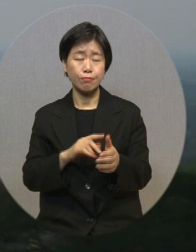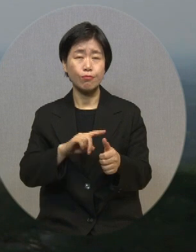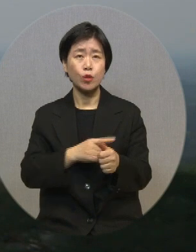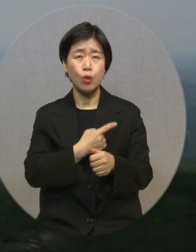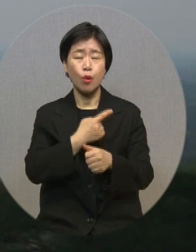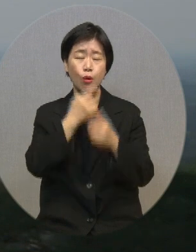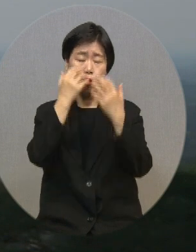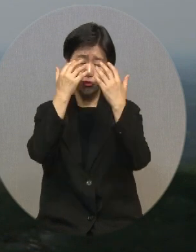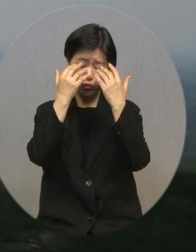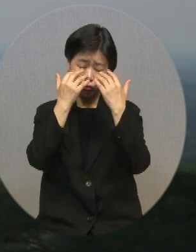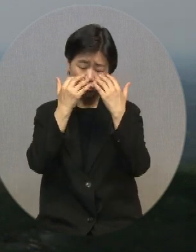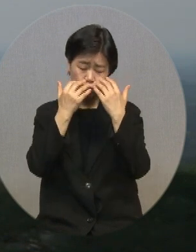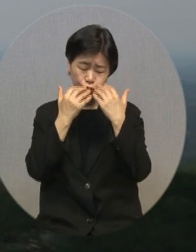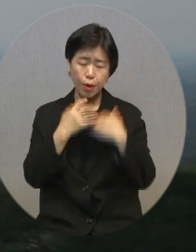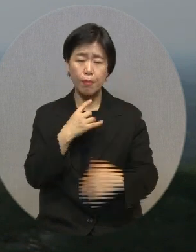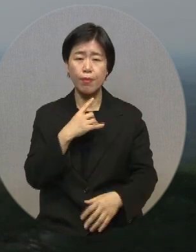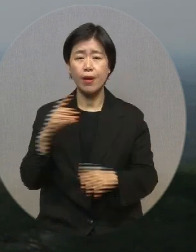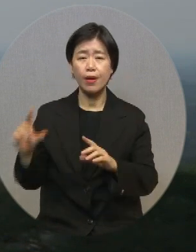눈물로